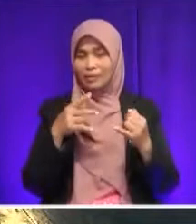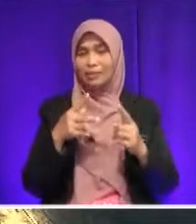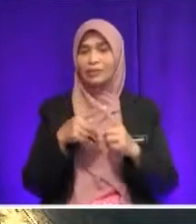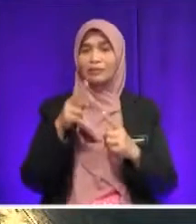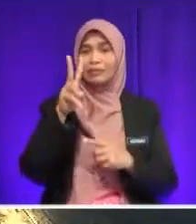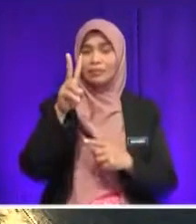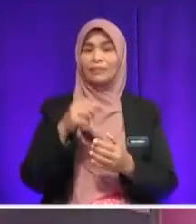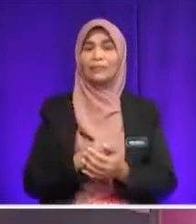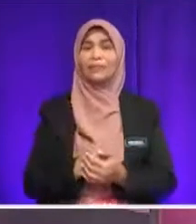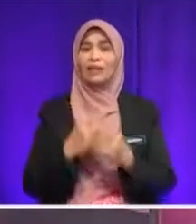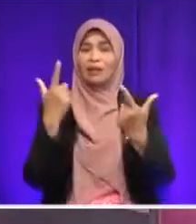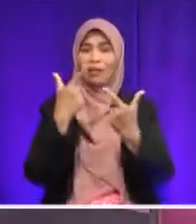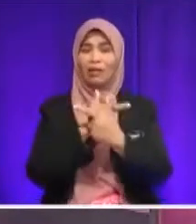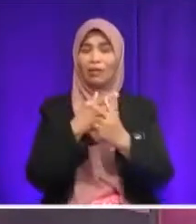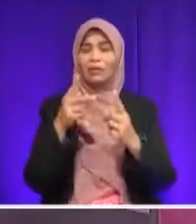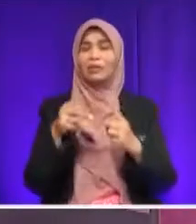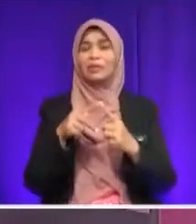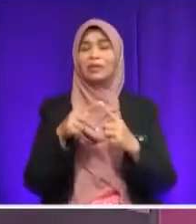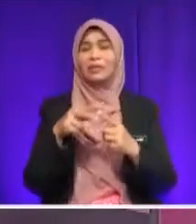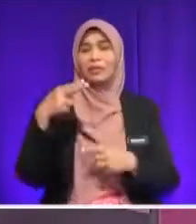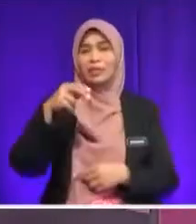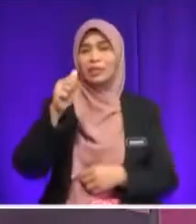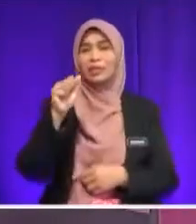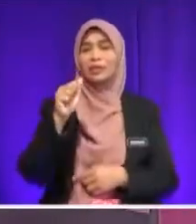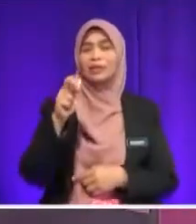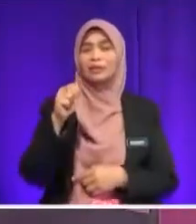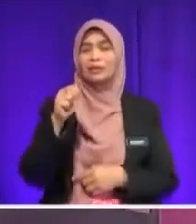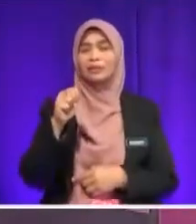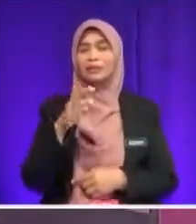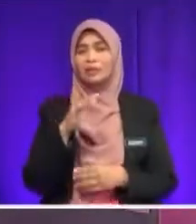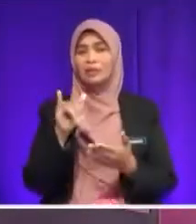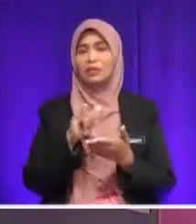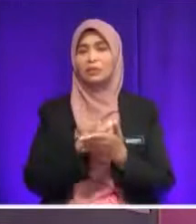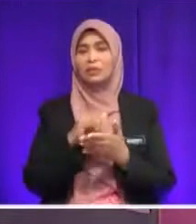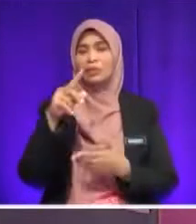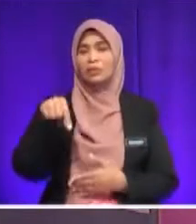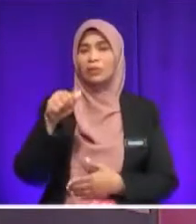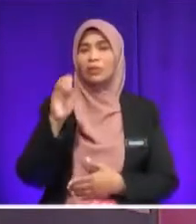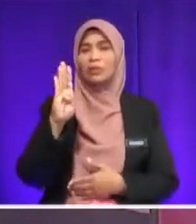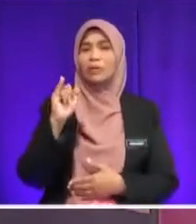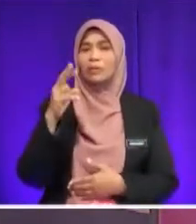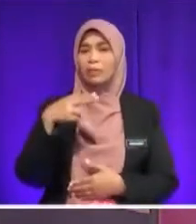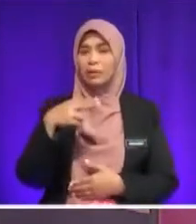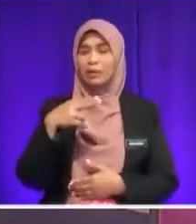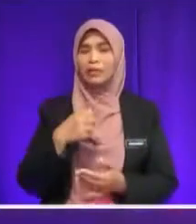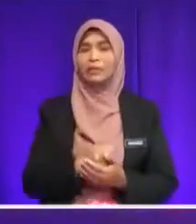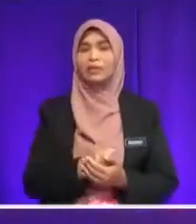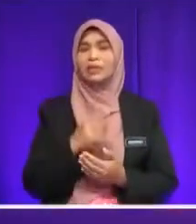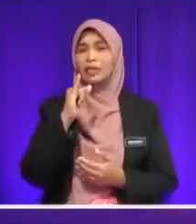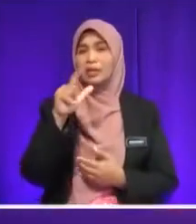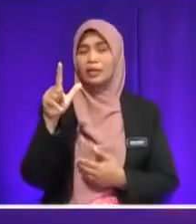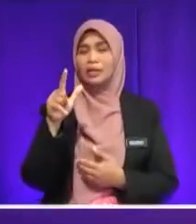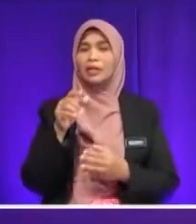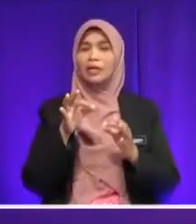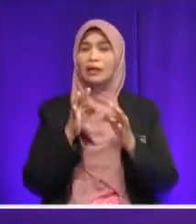eh lakukan diperhatikannya kau bikin aku bingung maksudnya yang tak Baiklah burung jadi tidak copy ini adalah sekiranya